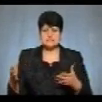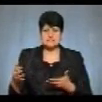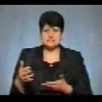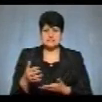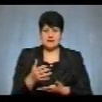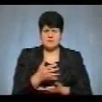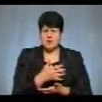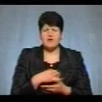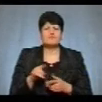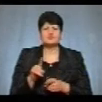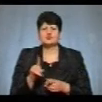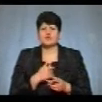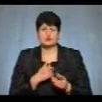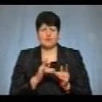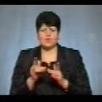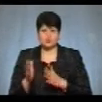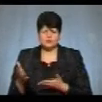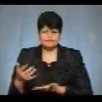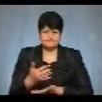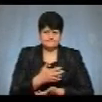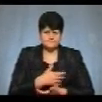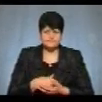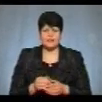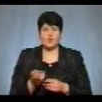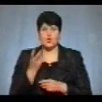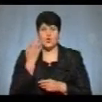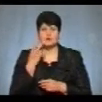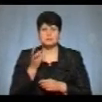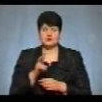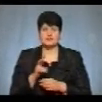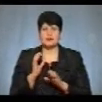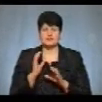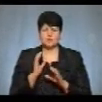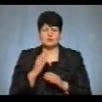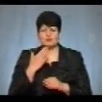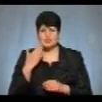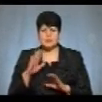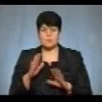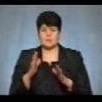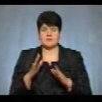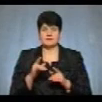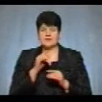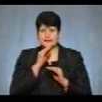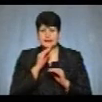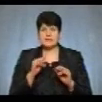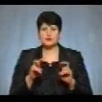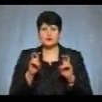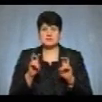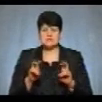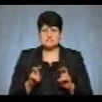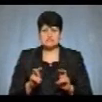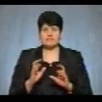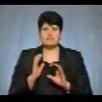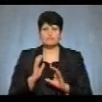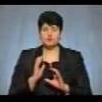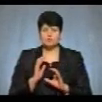все, що він там хотів, зібрав. І коли прийшов до автобуса, в останній момент він просто тихенько сів в